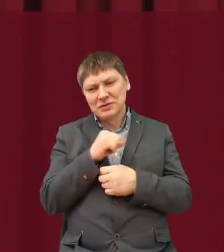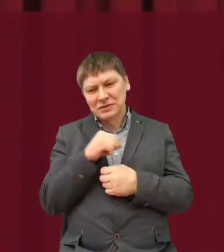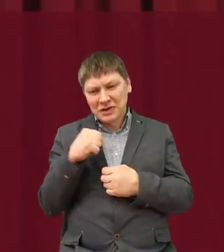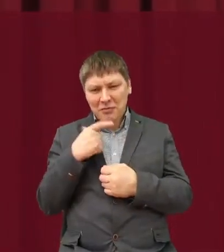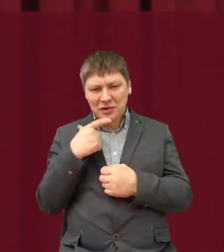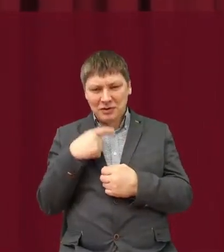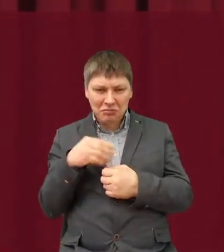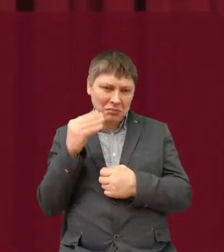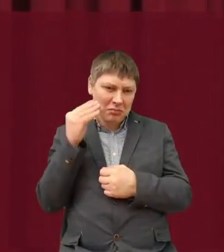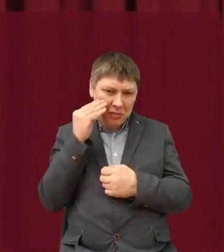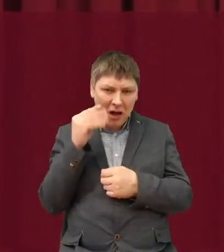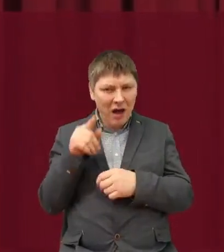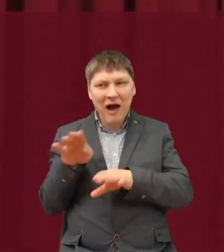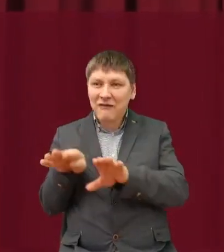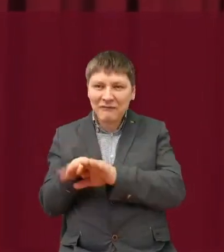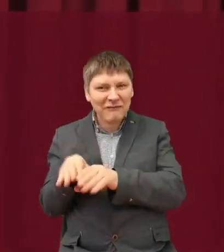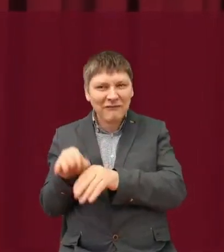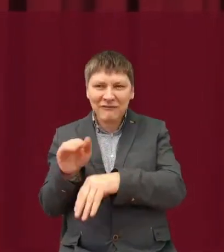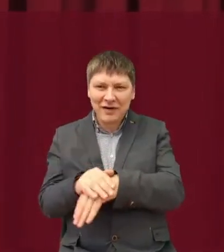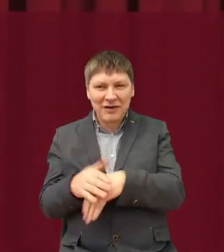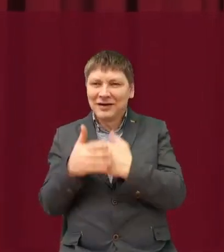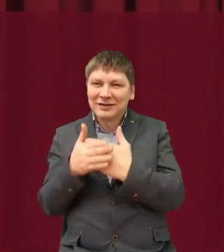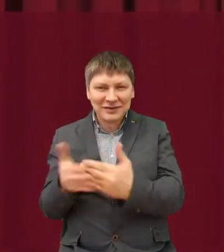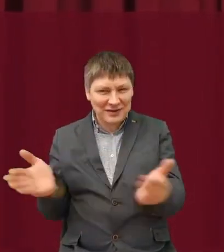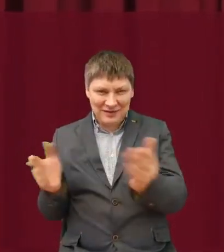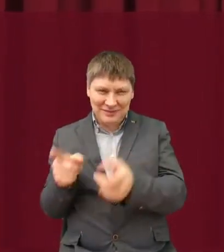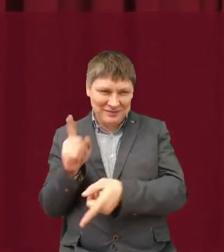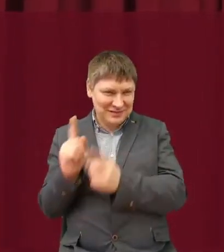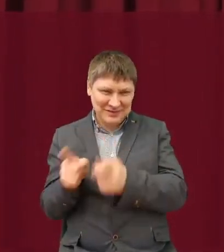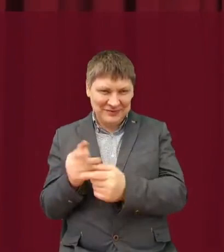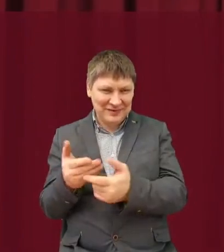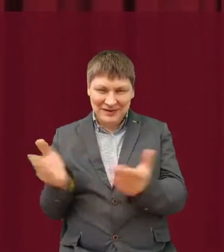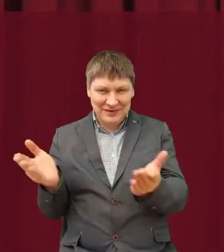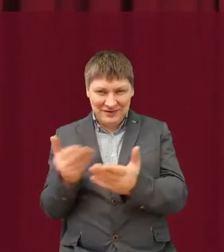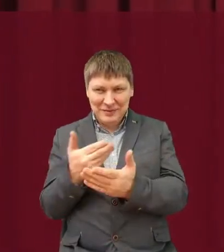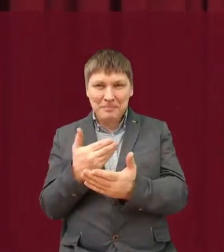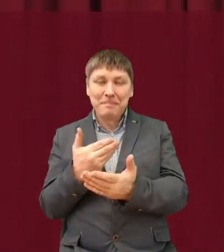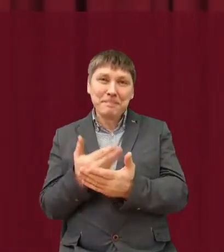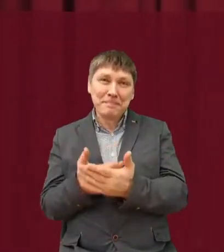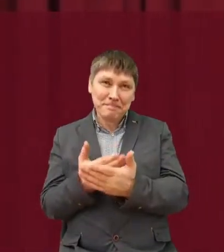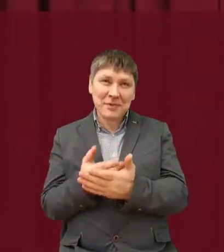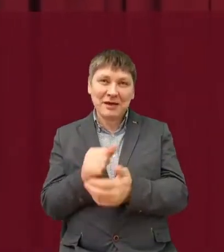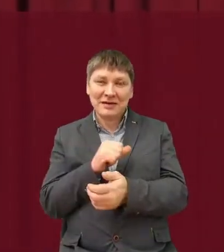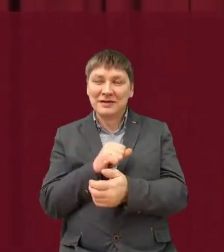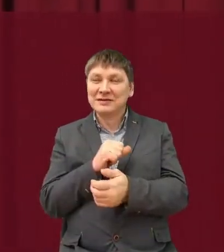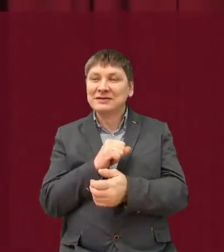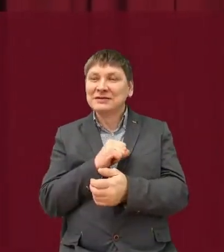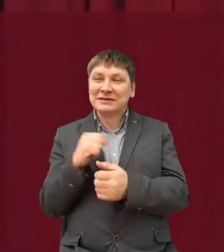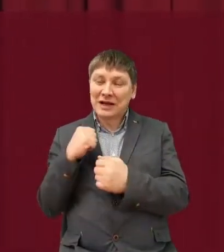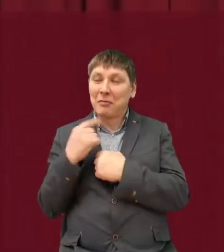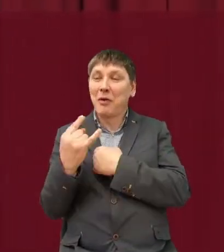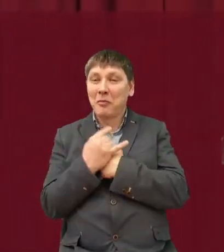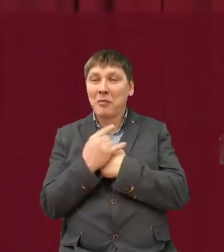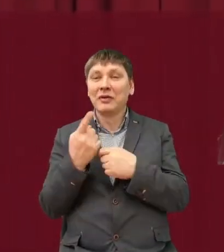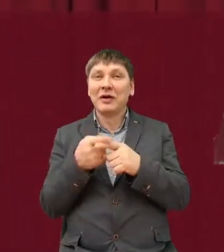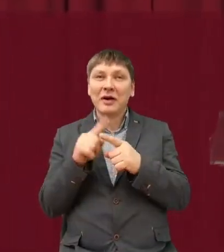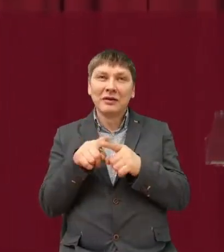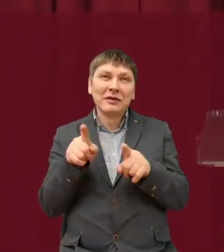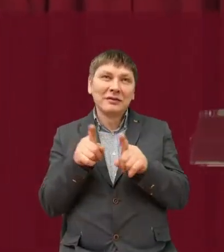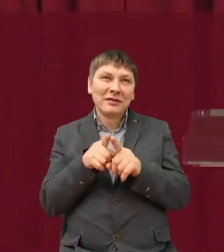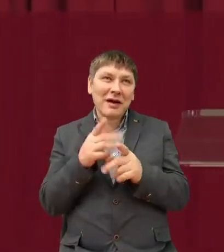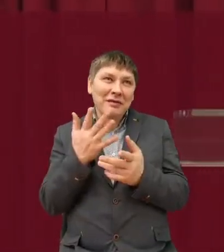внушение себе того чего нет действительности самообман это определенная Ловушка нашего